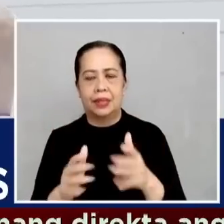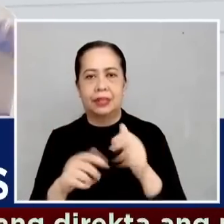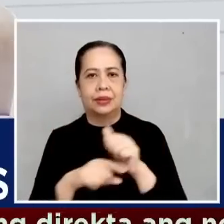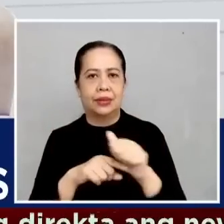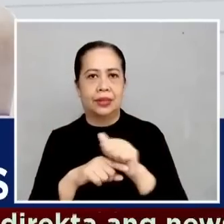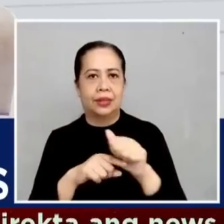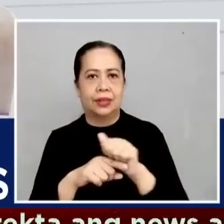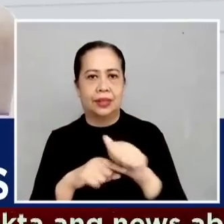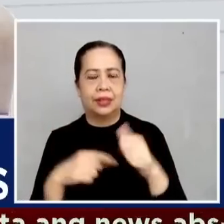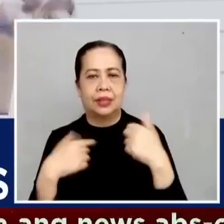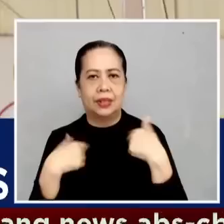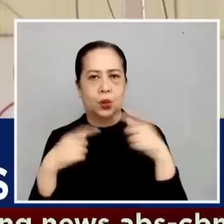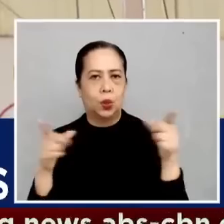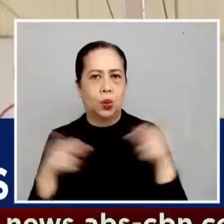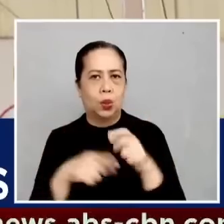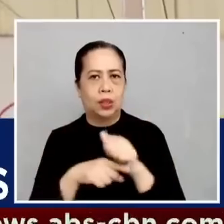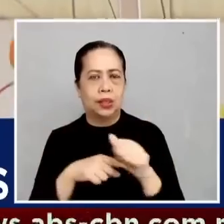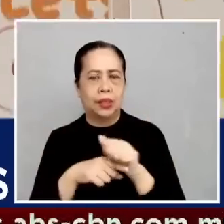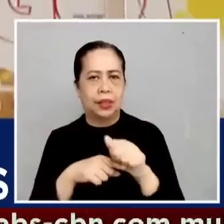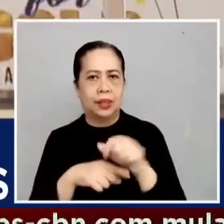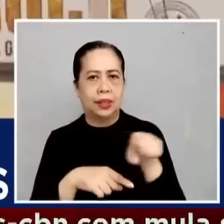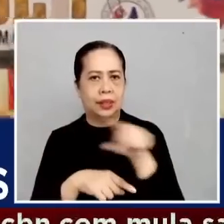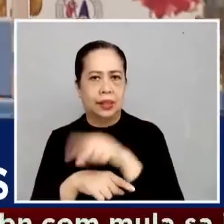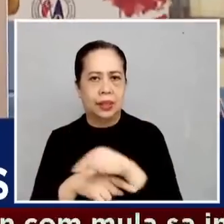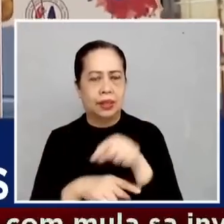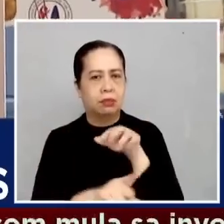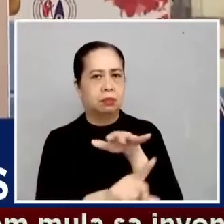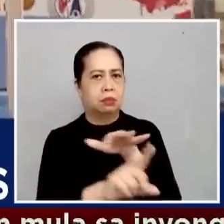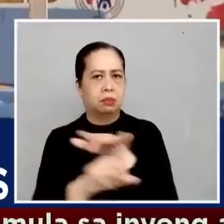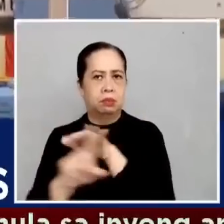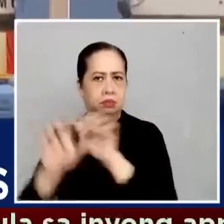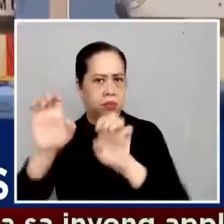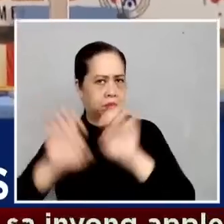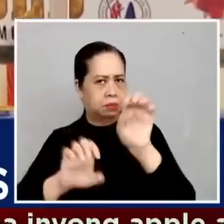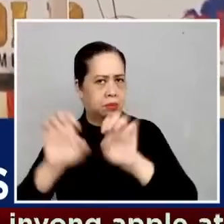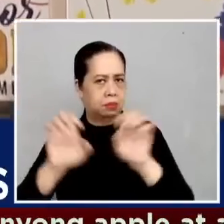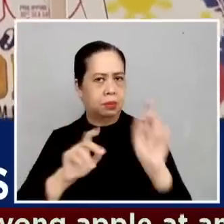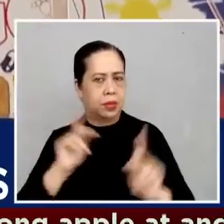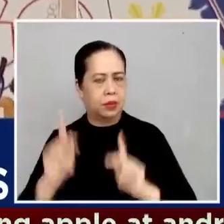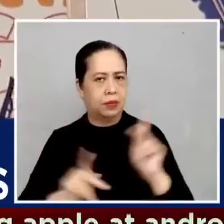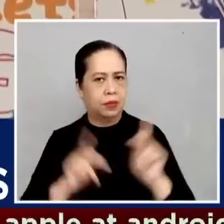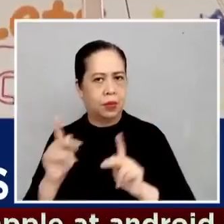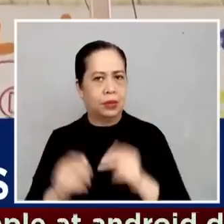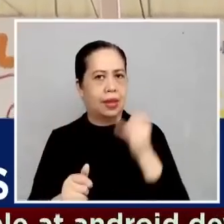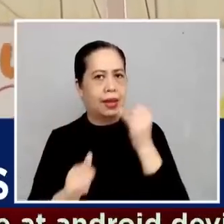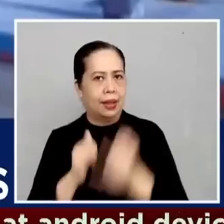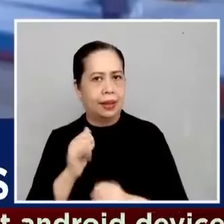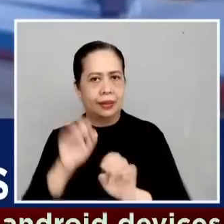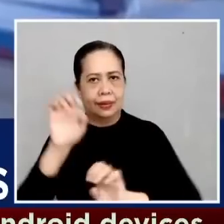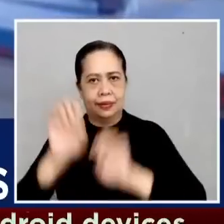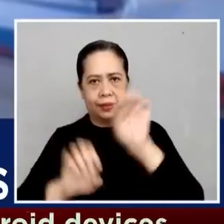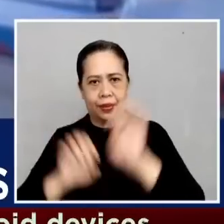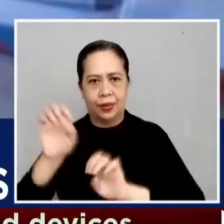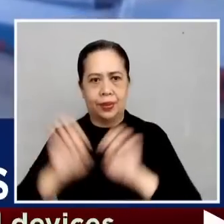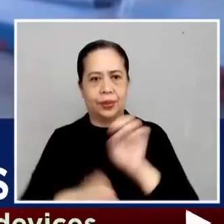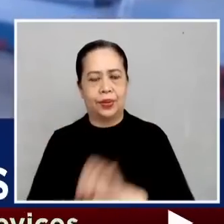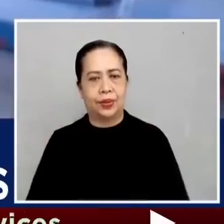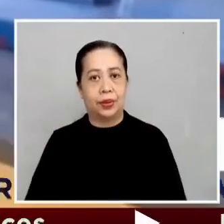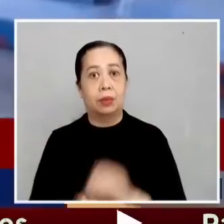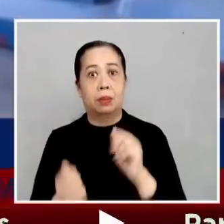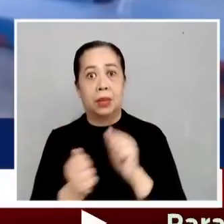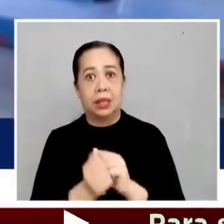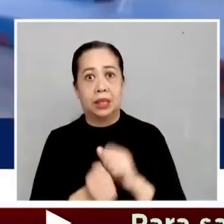magdaos ng maikling training camp at obserbahan ang kanilang performance sa huling evaluation. Pati si Kaloy